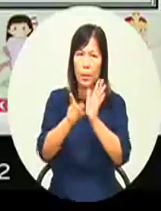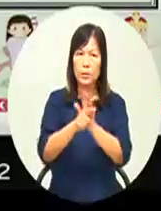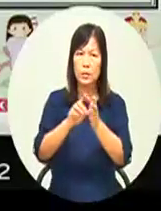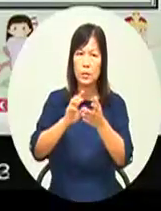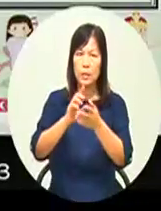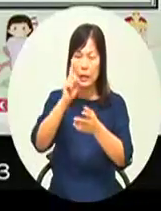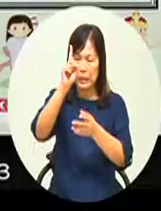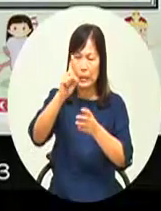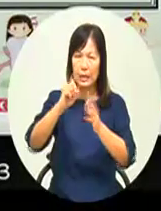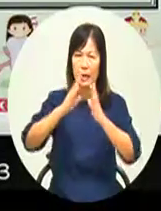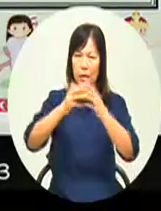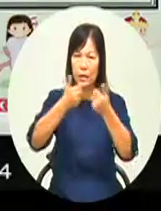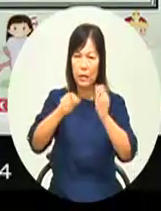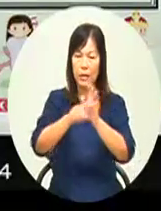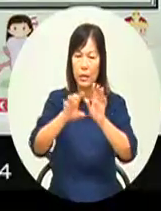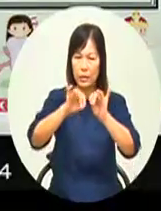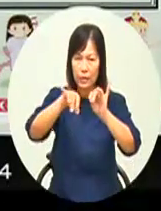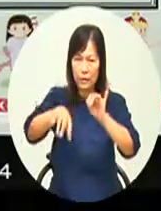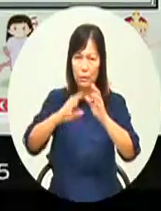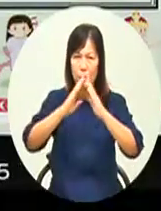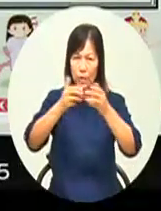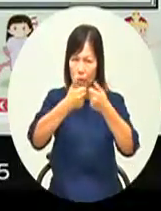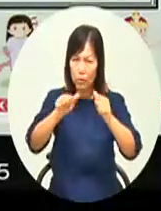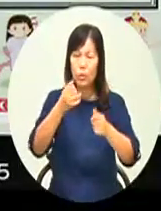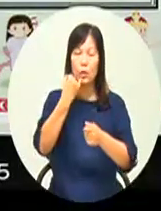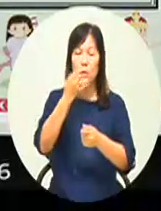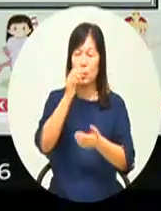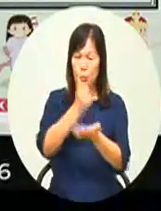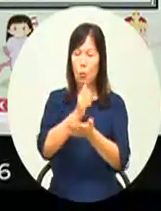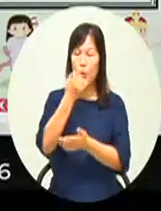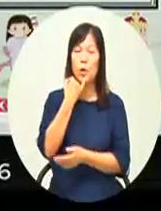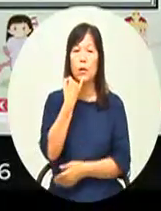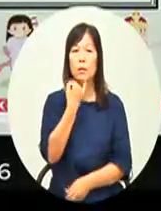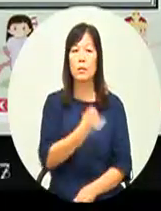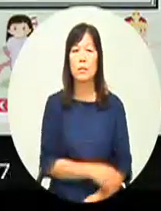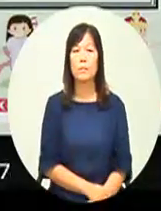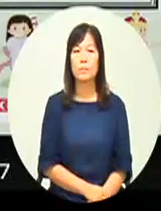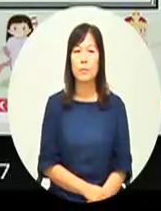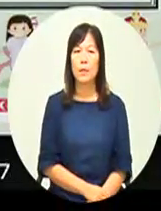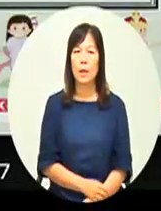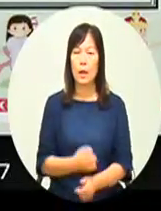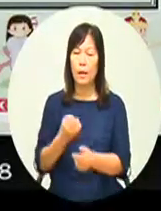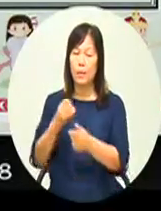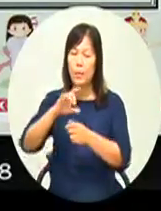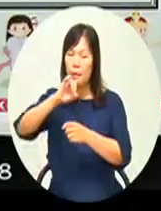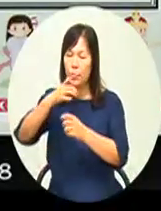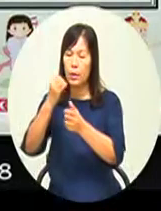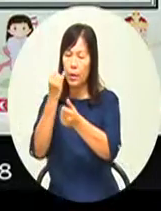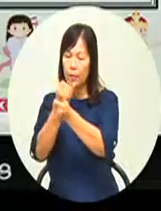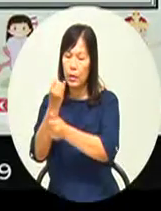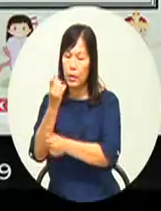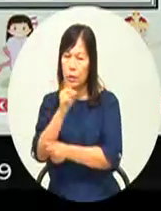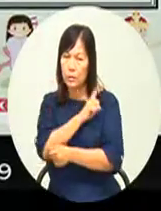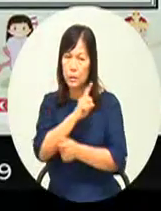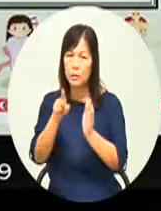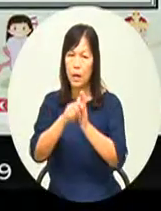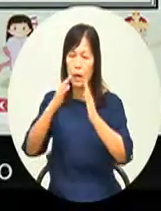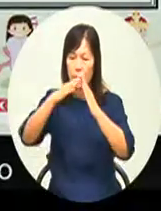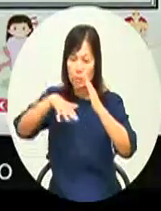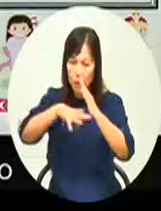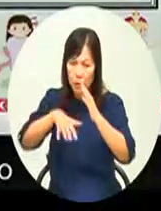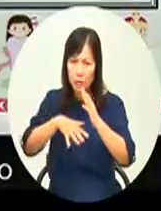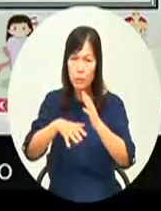呢，地区性的议员呢，他们的这个配偶加上他们自己的这个家庭数的